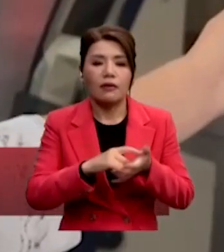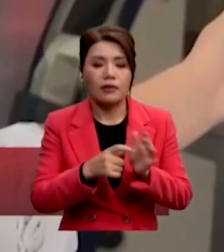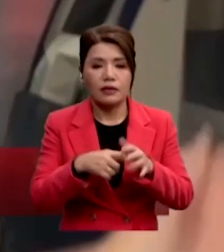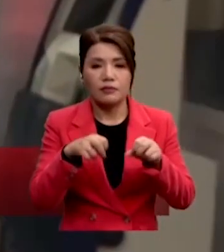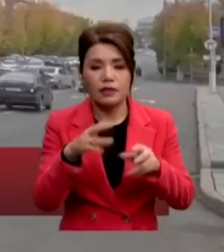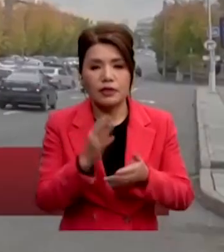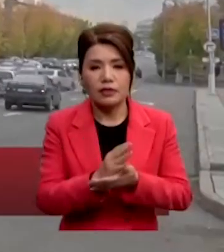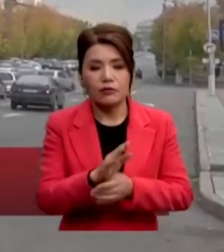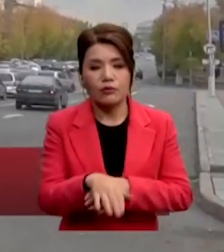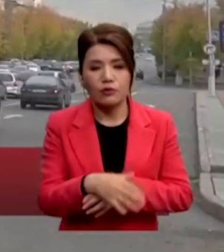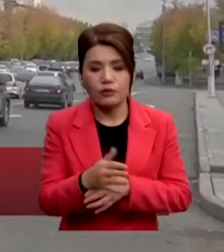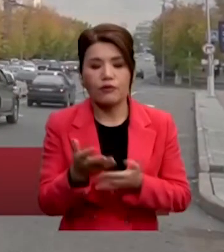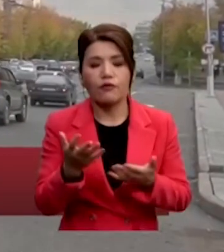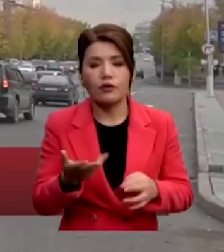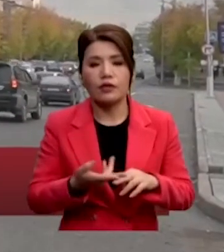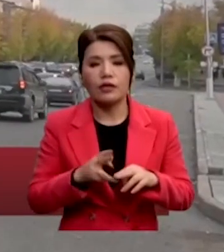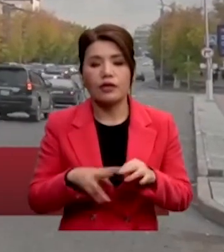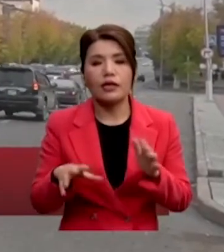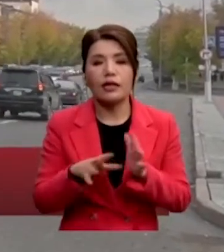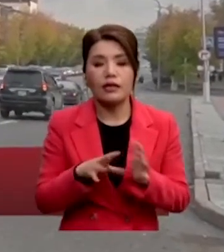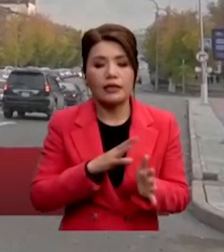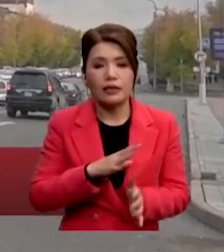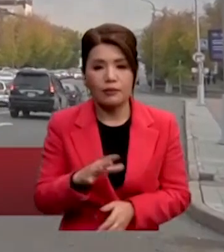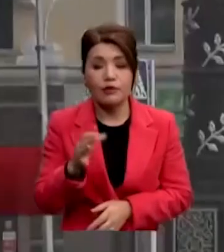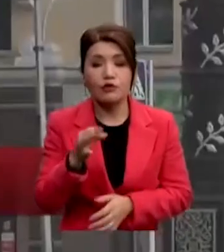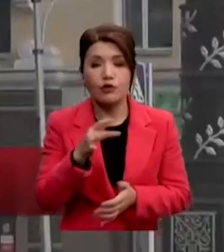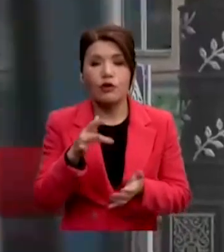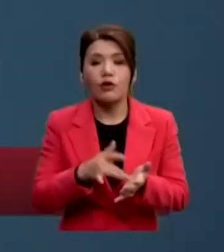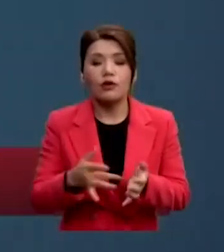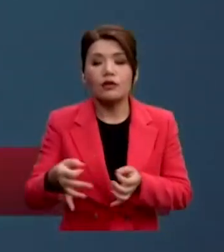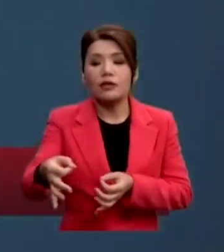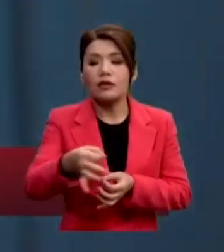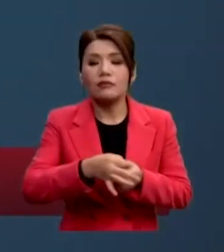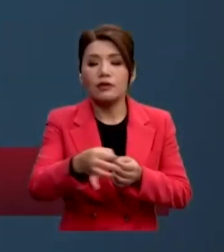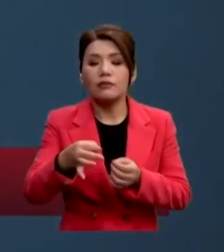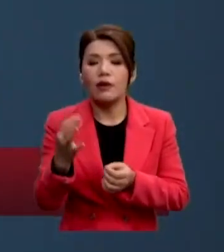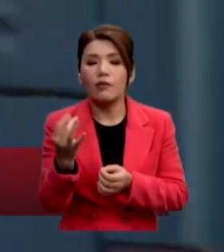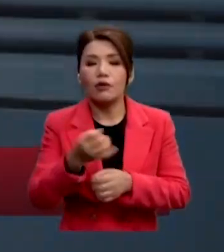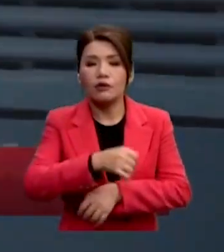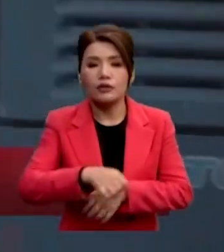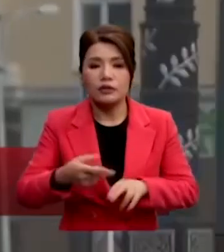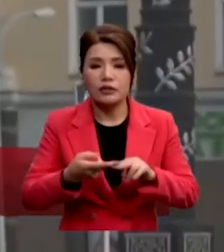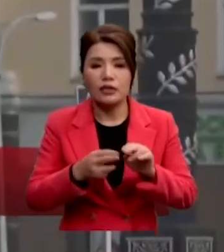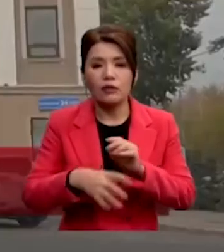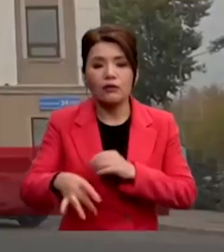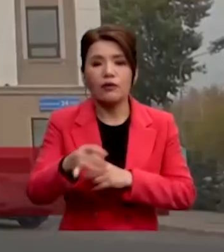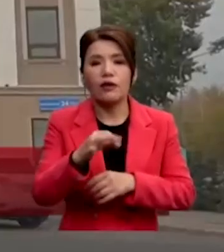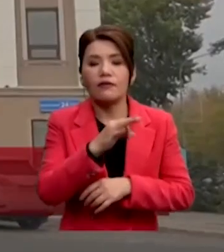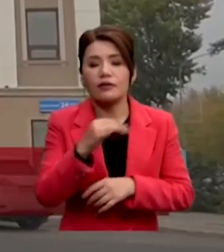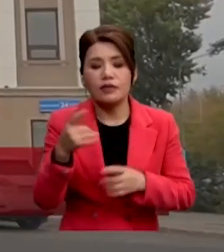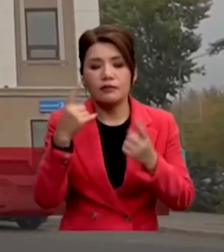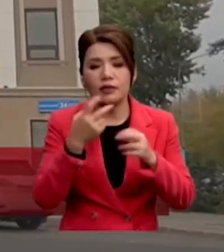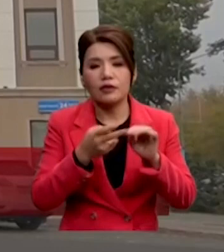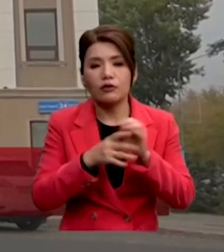сейчас никого нету. Электричества не было не только в Караганде, но и в двух районах области, в Бухаджирауском и Каркаралинском. По официальной